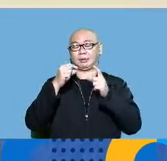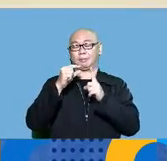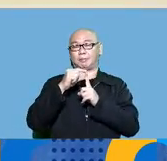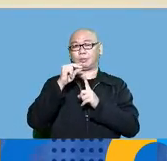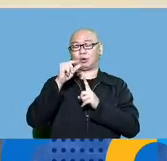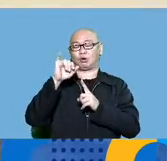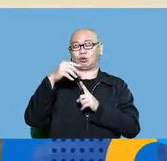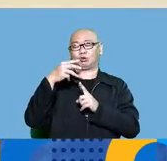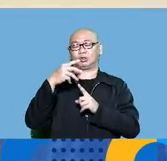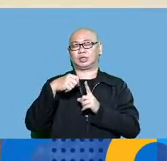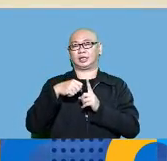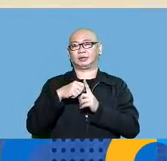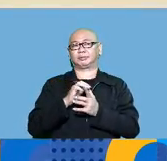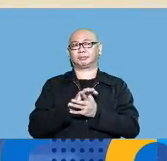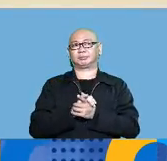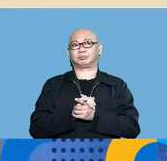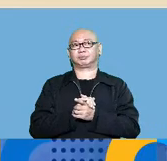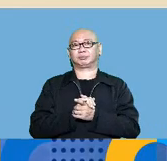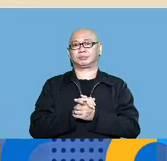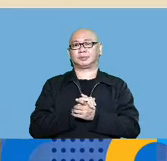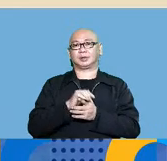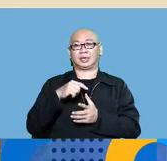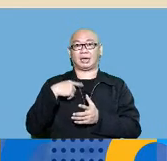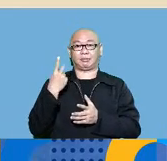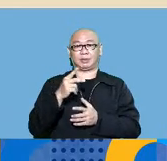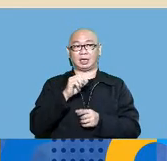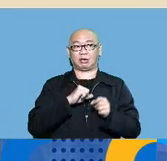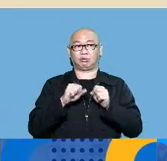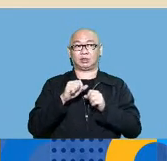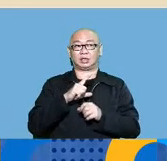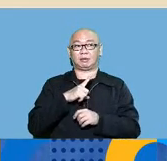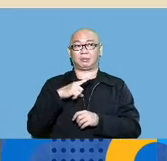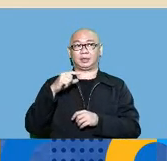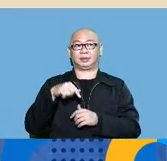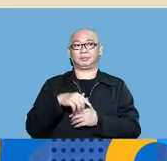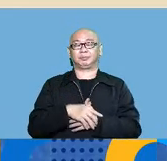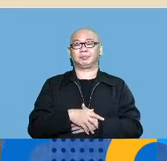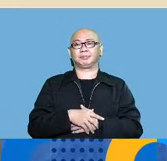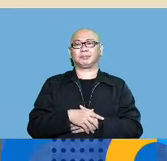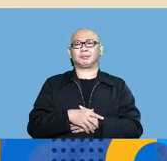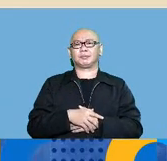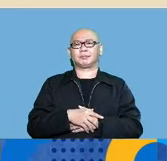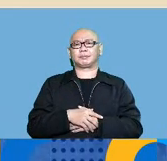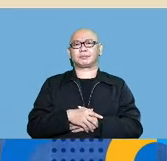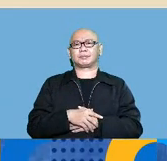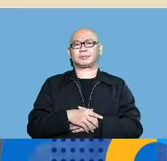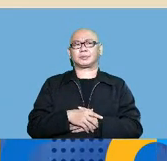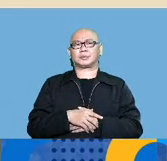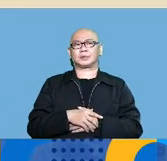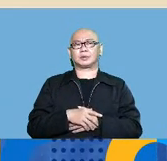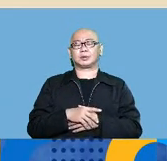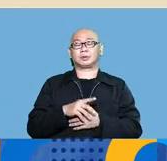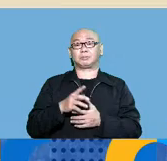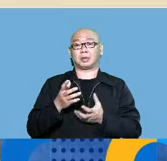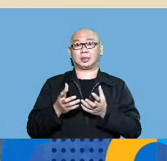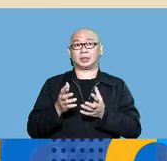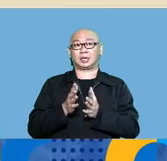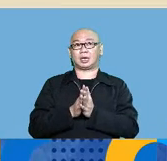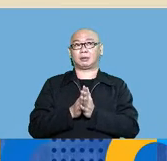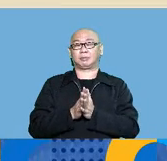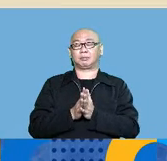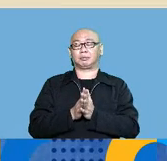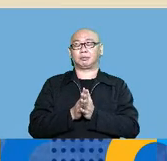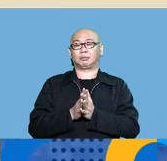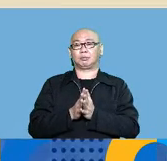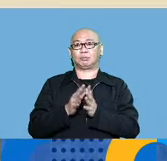Ini project based mastery learning yang kami lakukan selama ini. Kemudian kalau dibandingkan dengan model